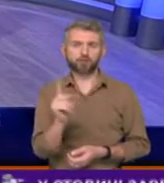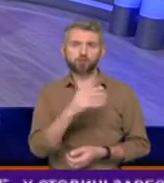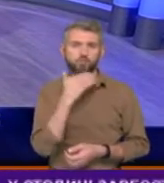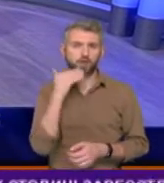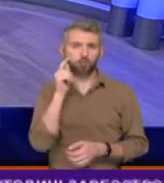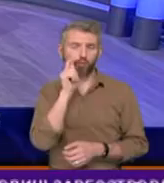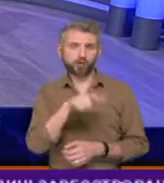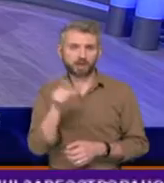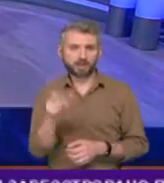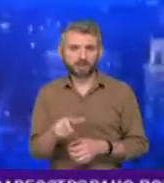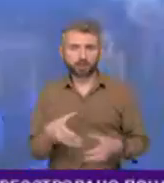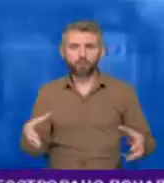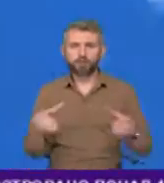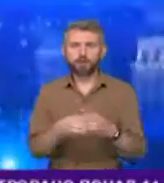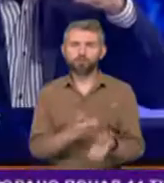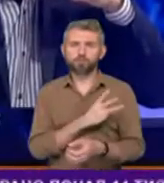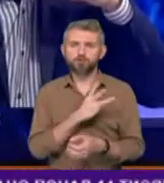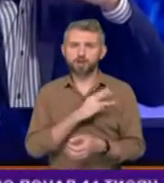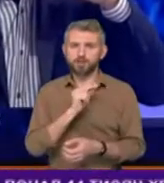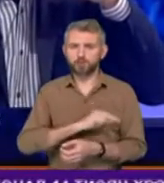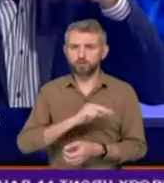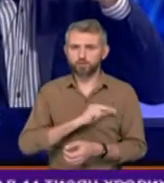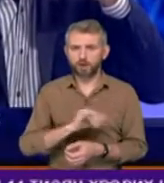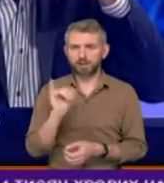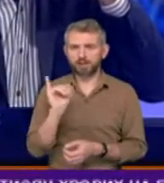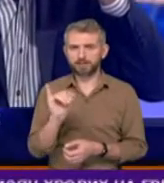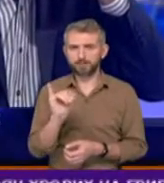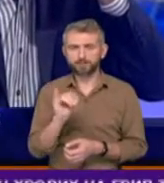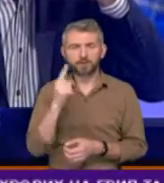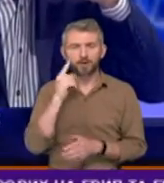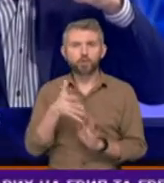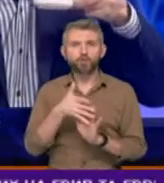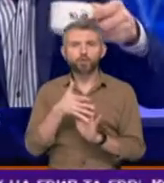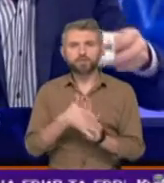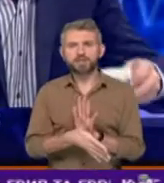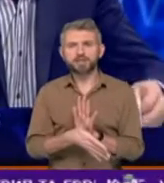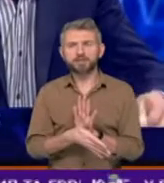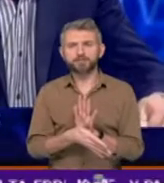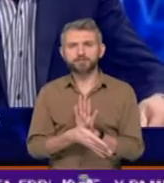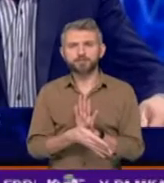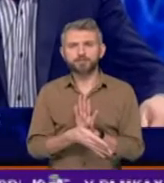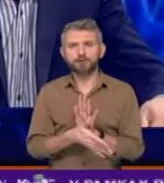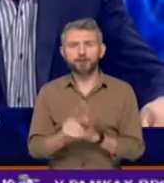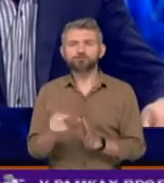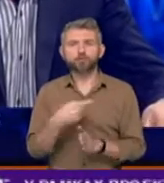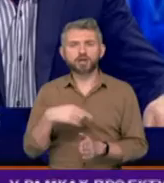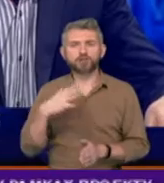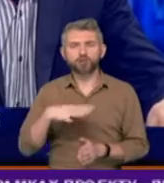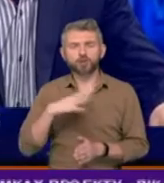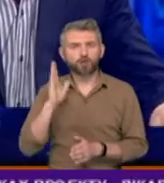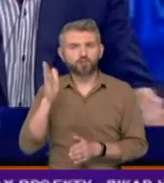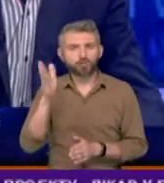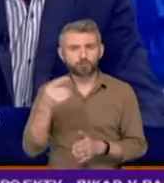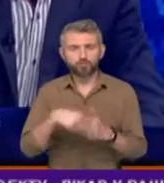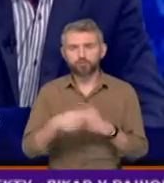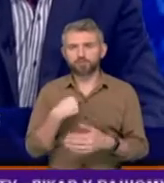багатьох українців об'єднує бажання працювати і розуміти, що нас очікує в майбутньому. Тому що